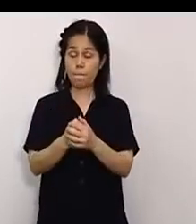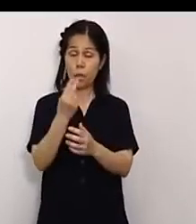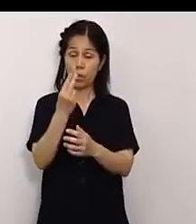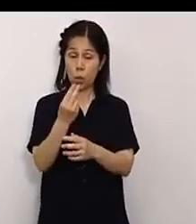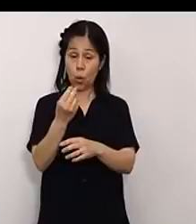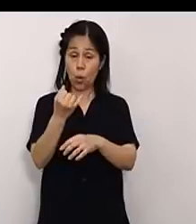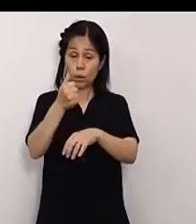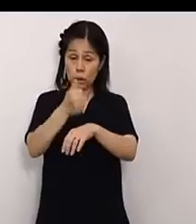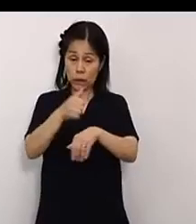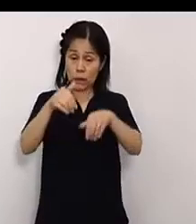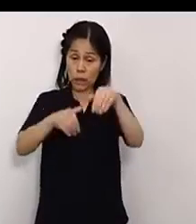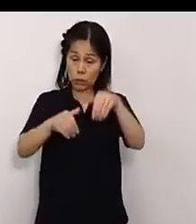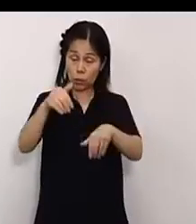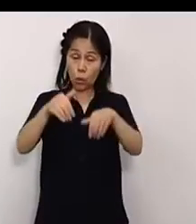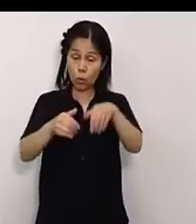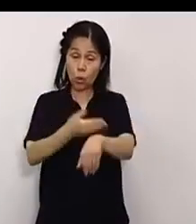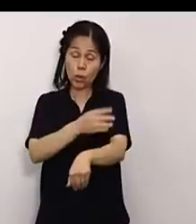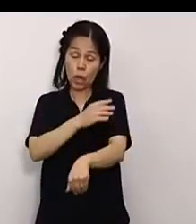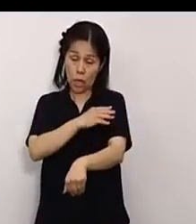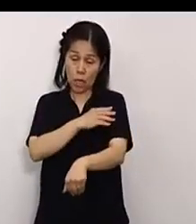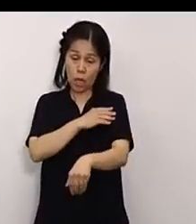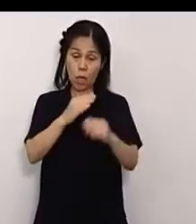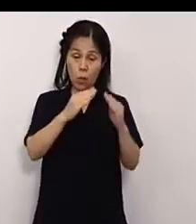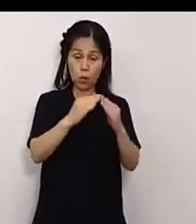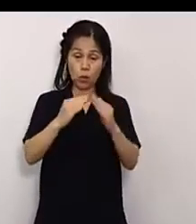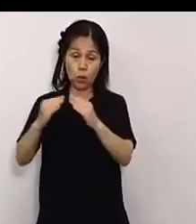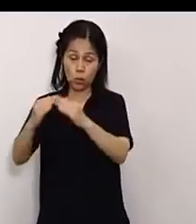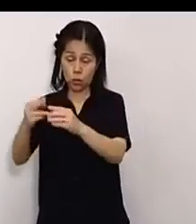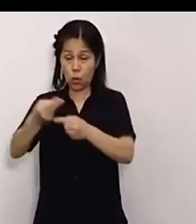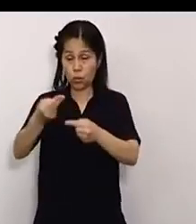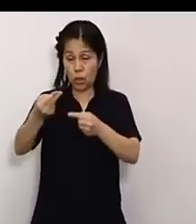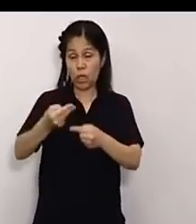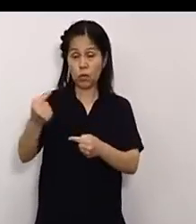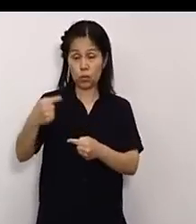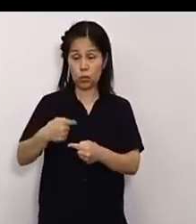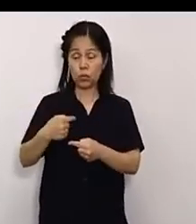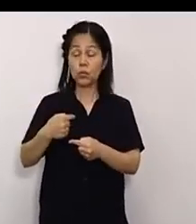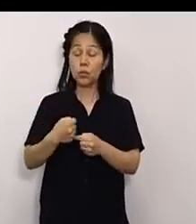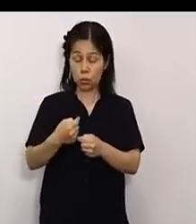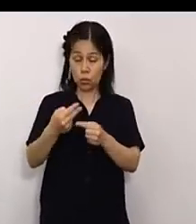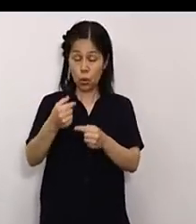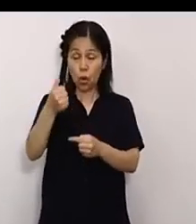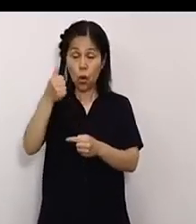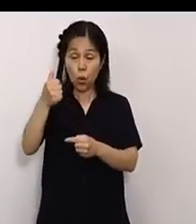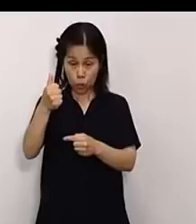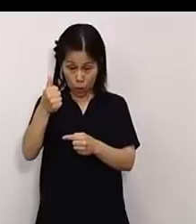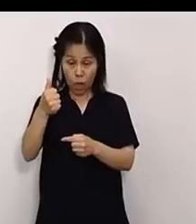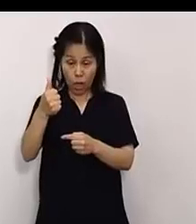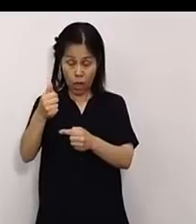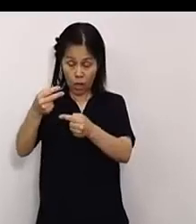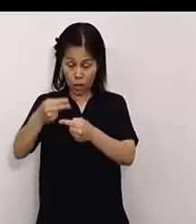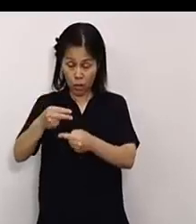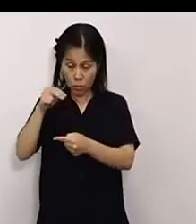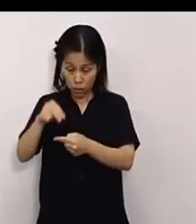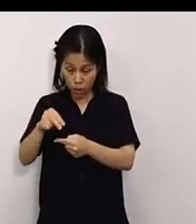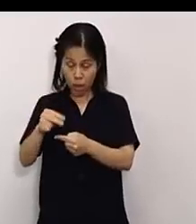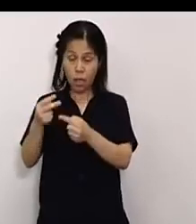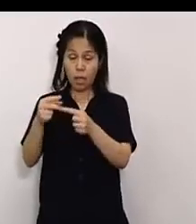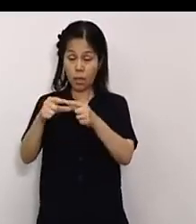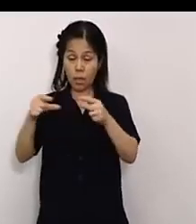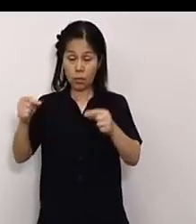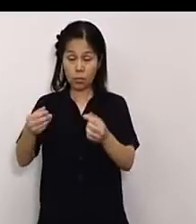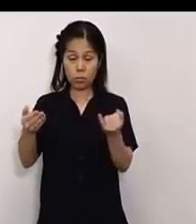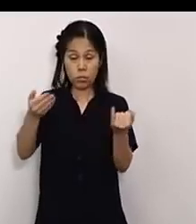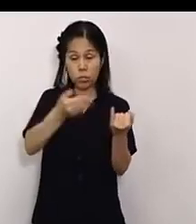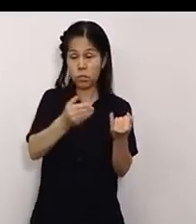の投票権っていうのは世帯ごとに送られてきます。そうすると夫の采配で投票権渡されない人もいるわけです